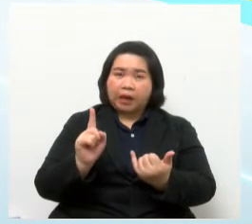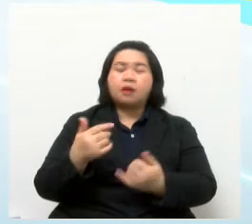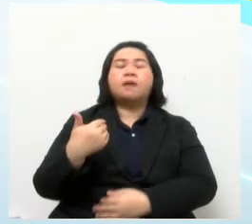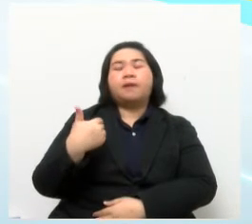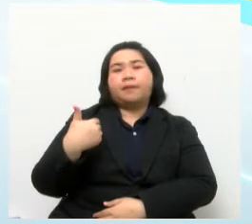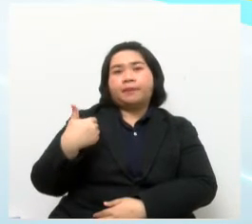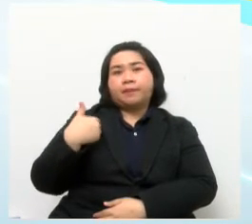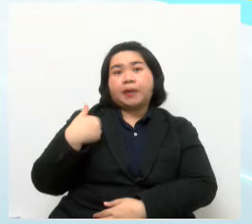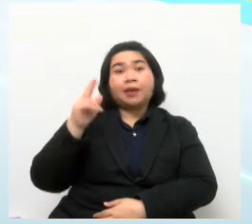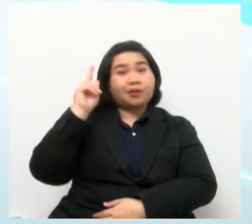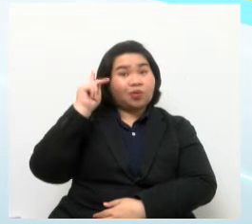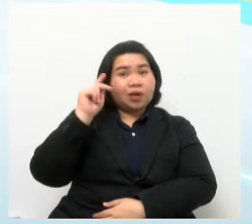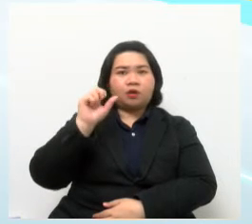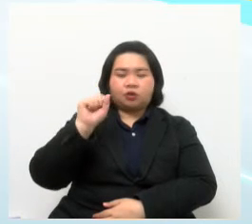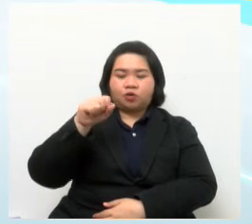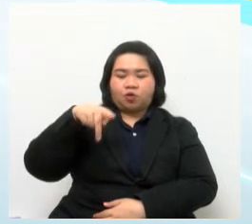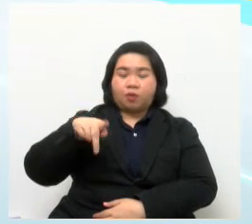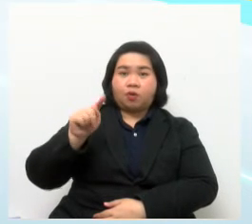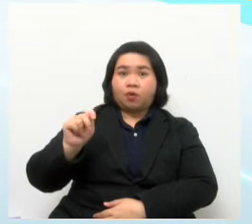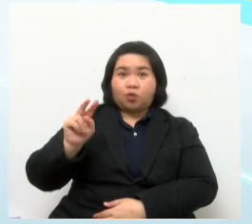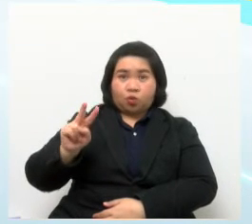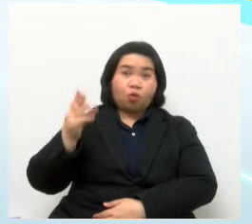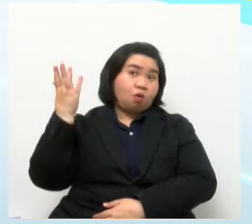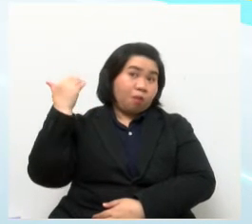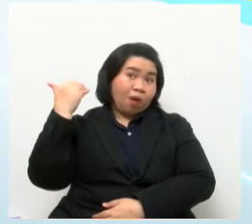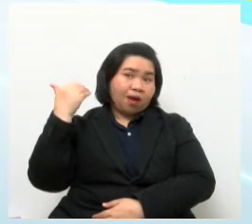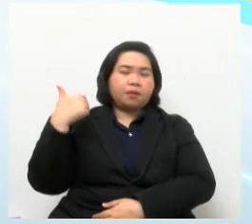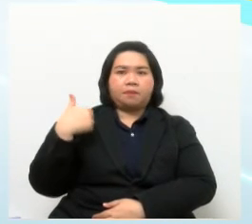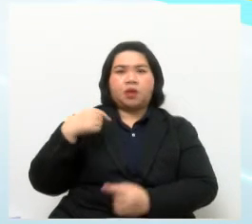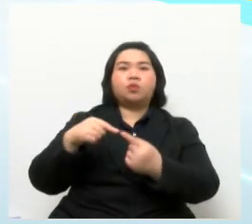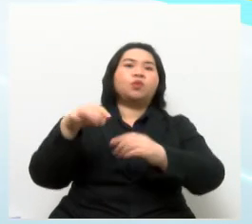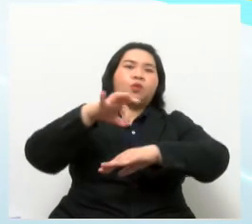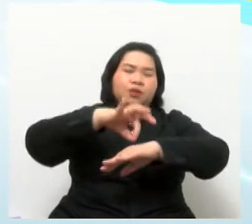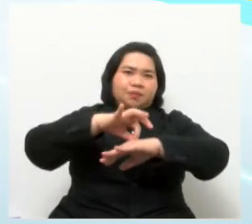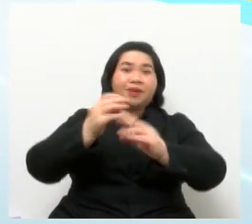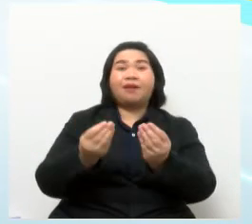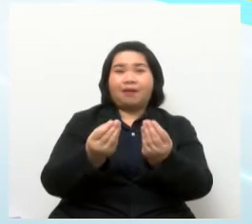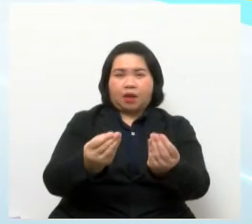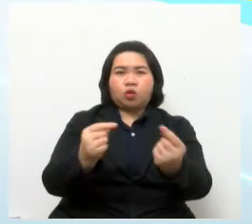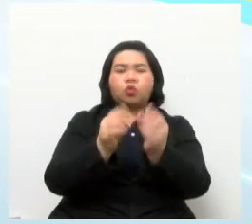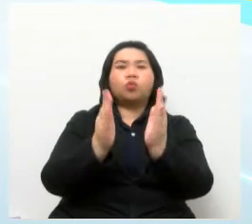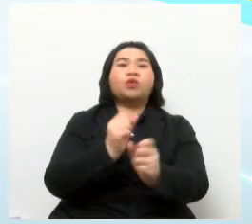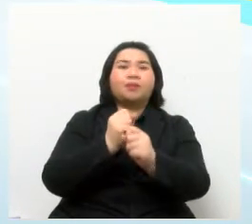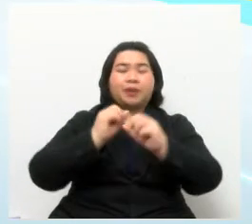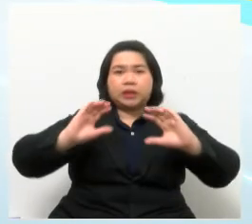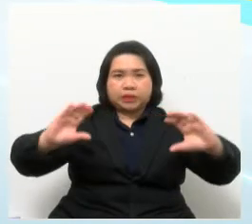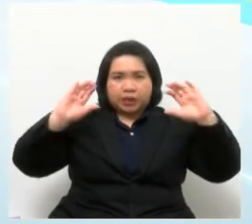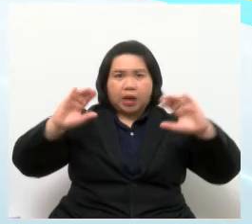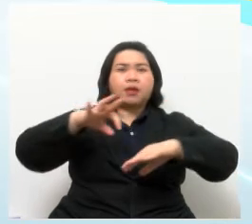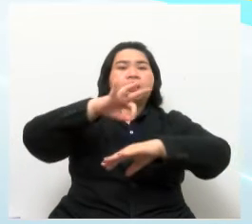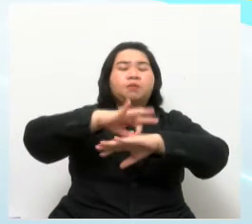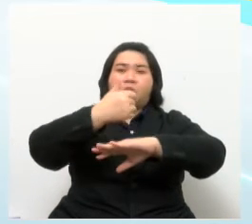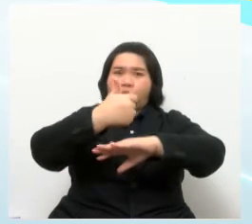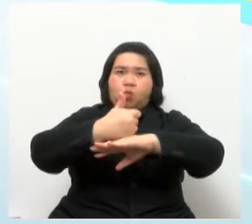ไหวนะคะของสปทส่วนกลางค่ะเมื่อวานนี้ก็ได้มีคำสั่งแต่งตั้งข้าราชการนะคะในการดำรงตำแหน่งผู้บริหาร